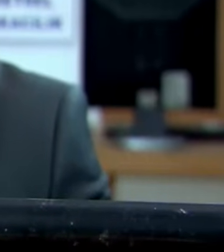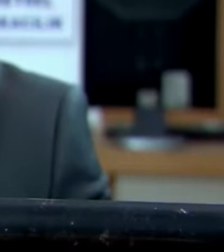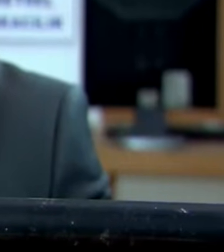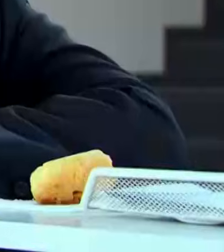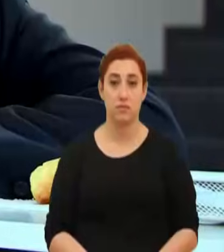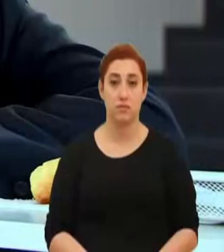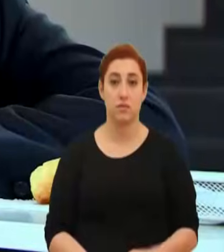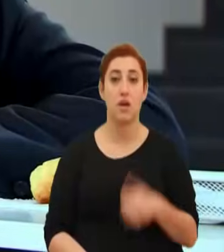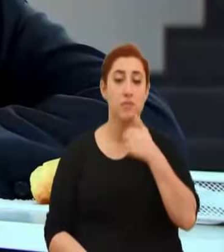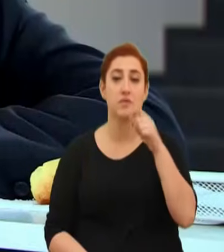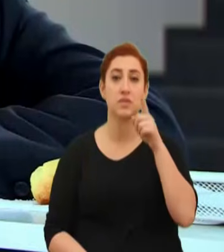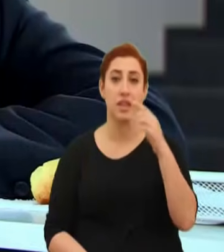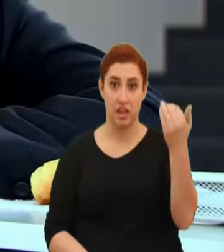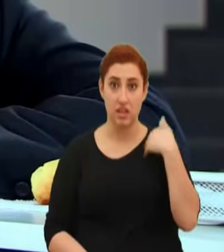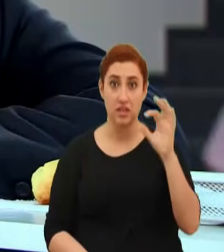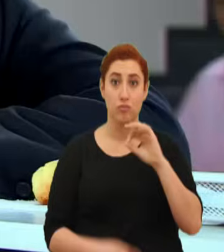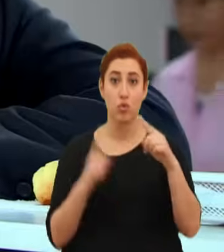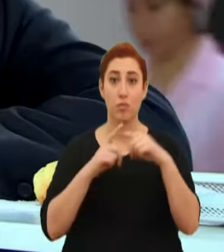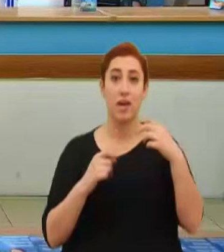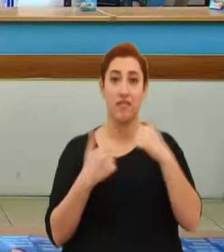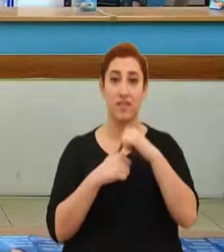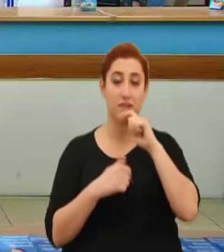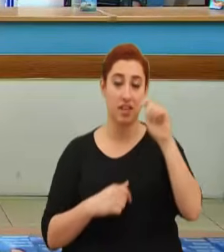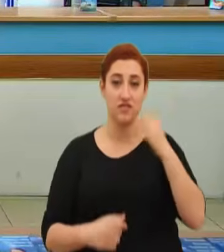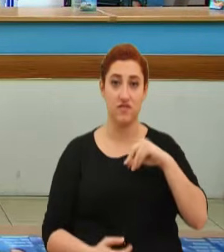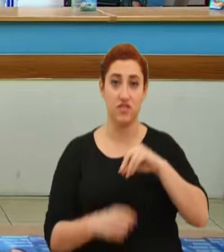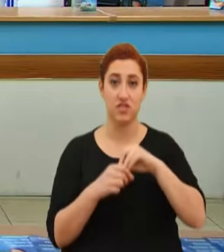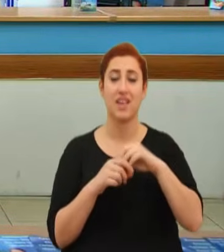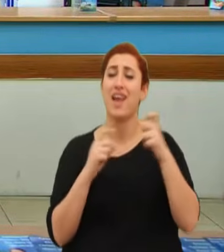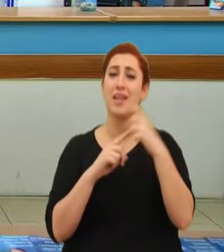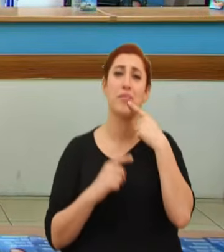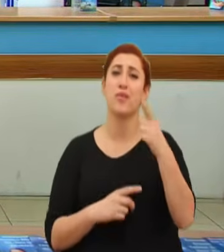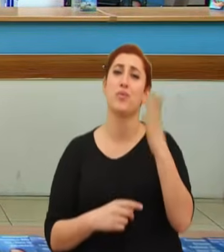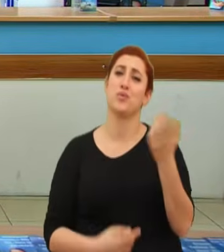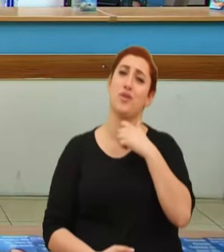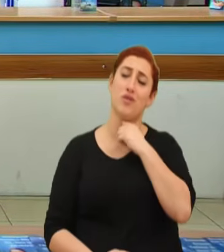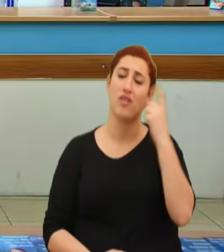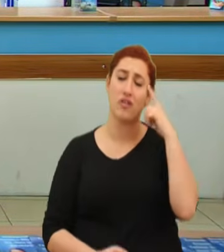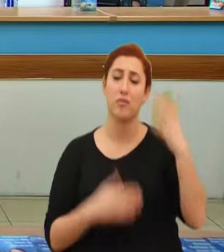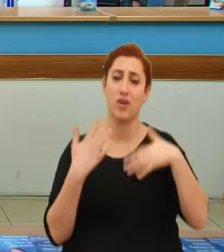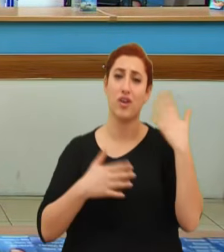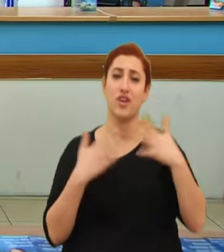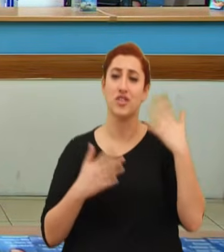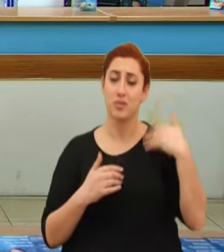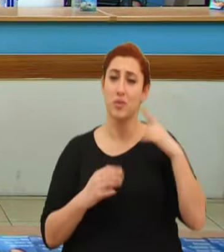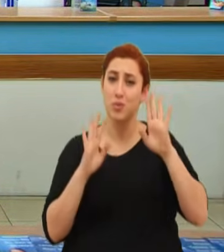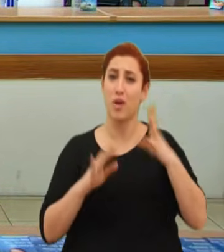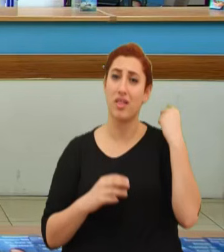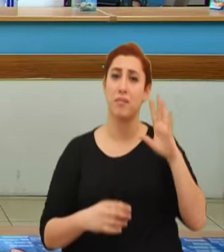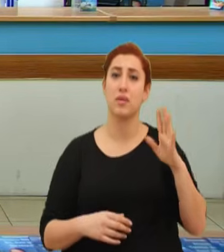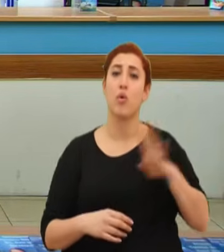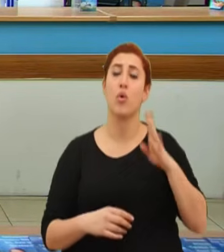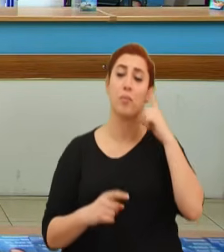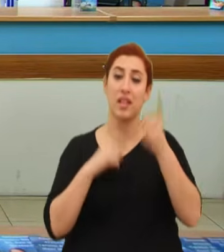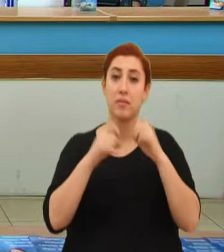bakmakta. Abicim sen de geleceksin değil mi Tuğba'yı istemeye? Ya Erdem ne diyorsun sen Allah aşkına ya? Aklın kafan başın yerinde mi, anlamadım ki ya?